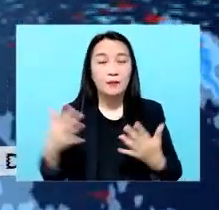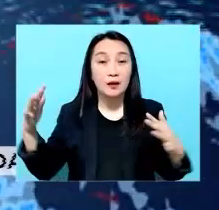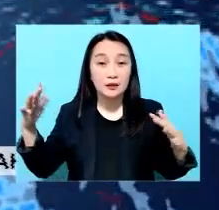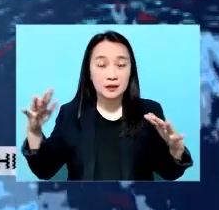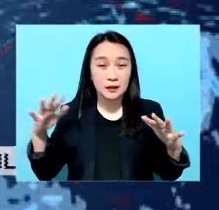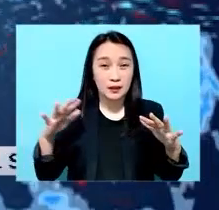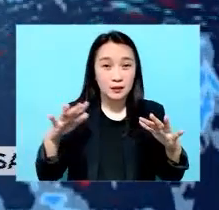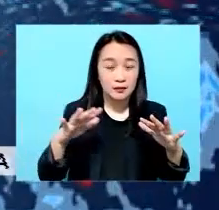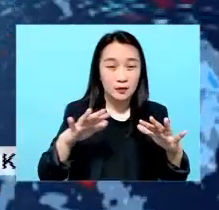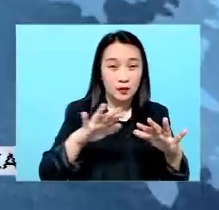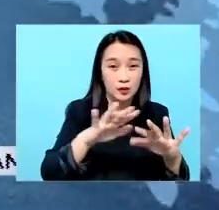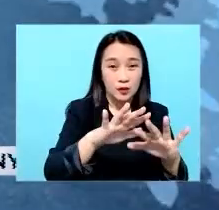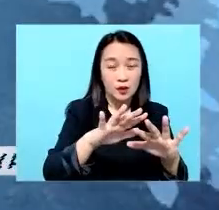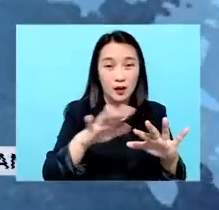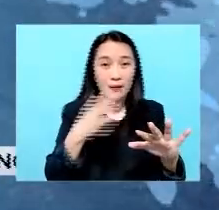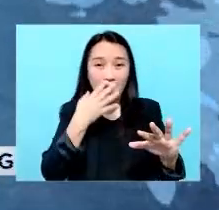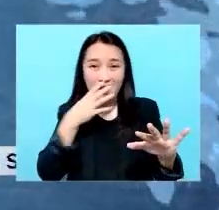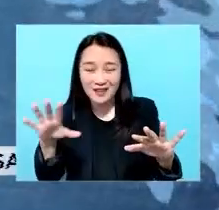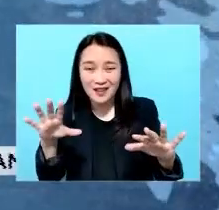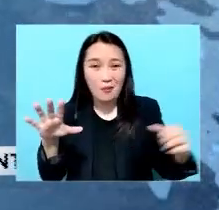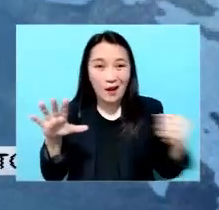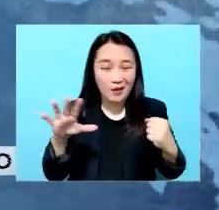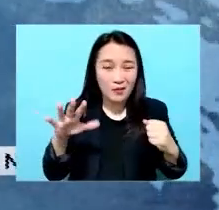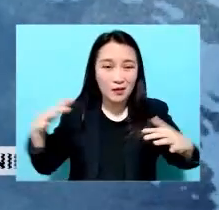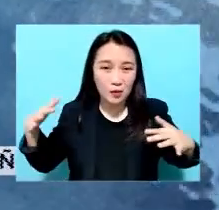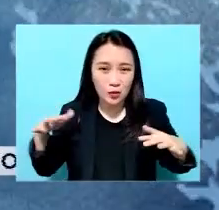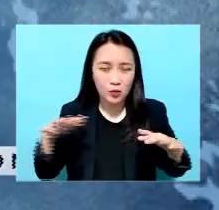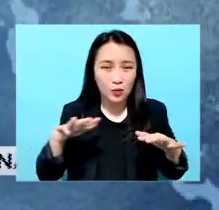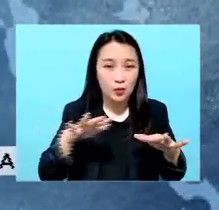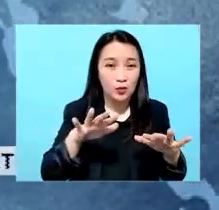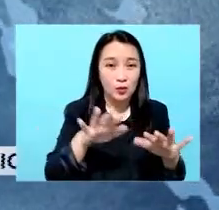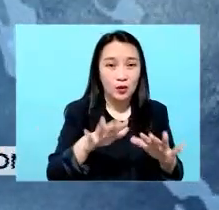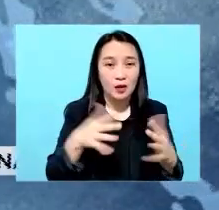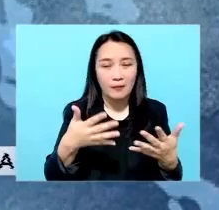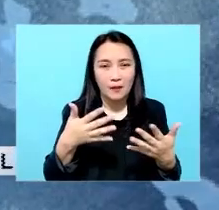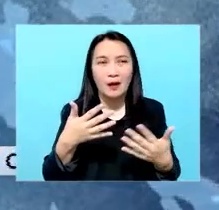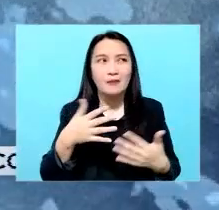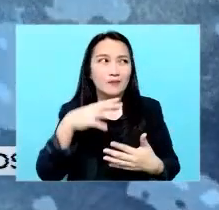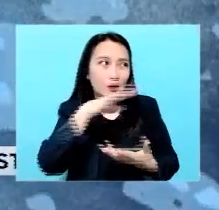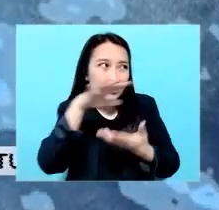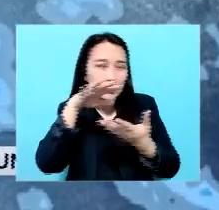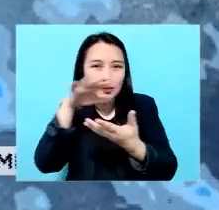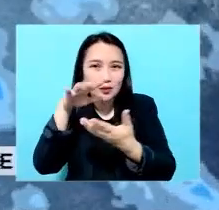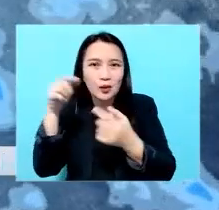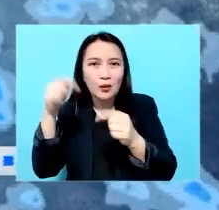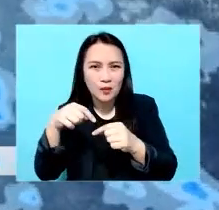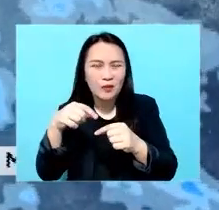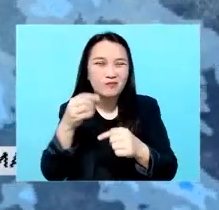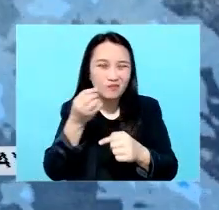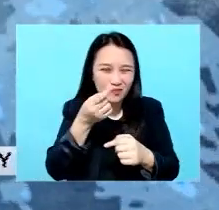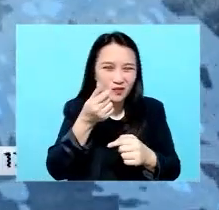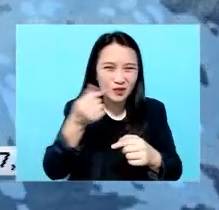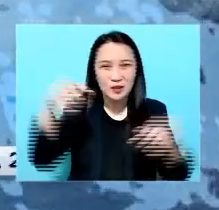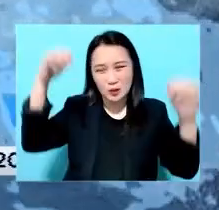at malamig na hangin. Kaya asahan ang makulimlim na panahon na may panakanakang ulan sa Metro Manila. Malaki rin ang